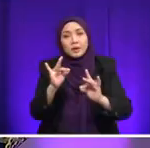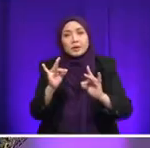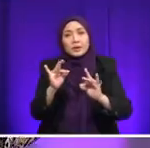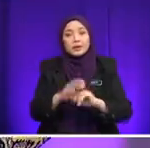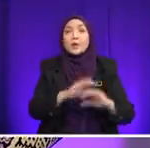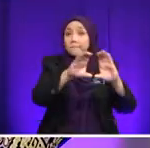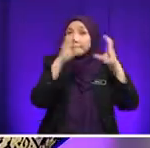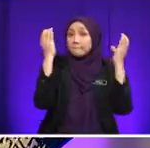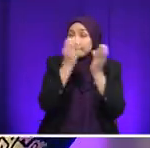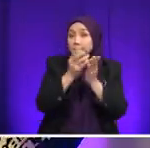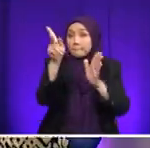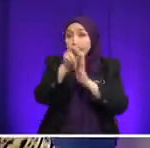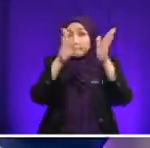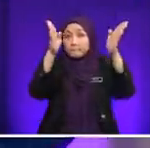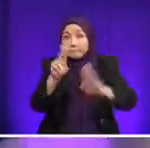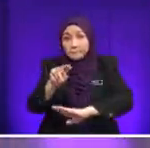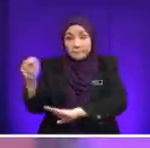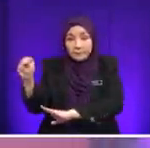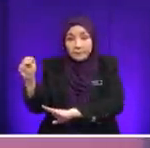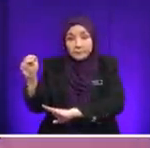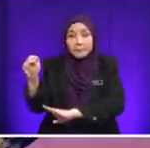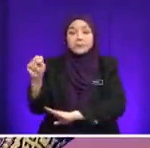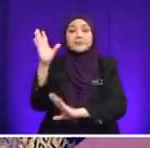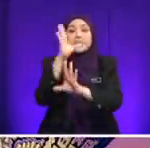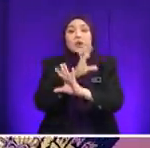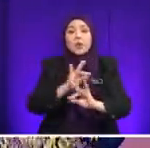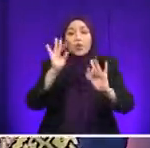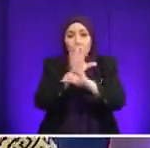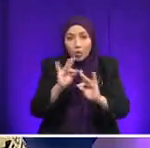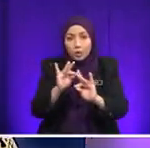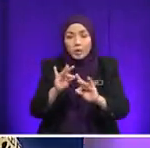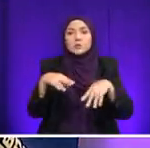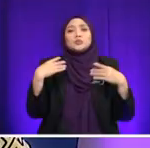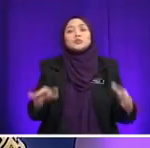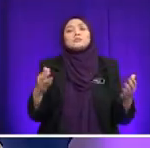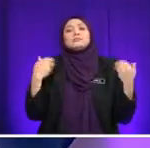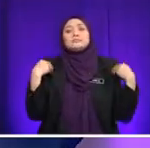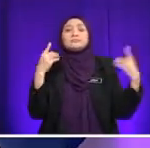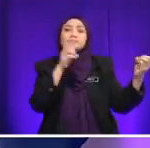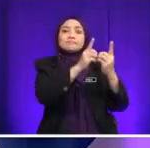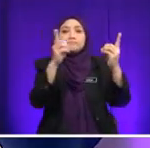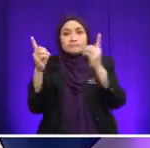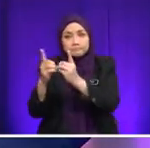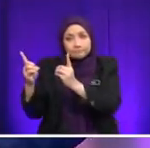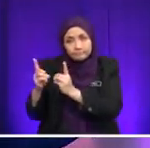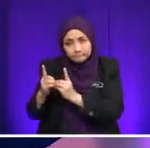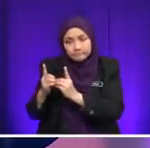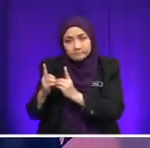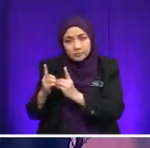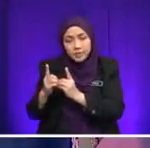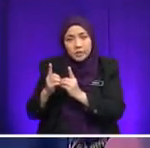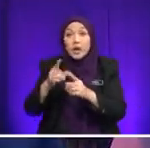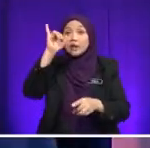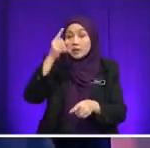ke perasaan Melayu Serawak pgms mereka telah mengadakan persidangan dan dalam persidangan ini sebenarnya